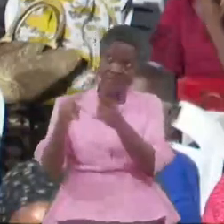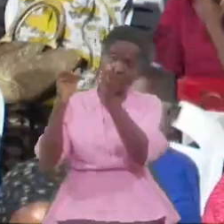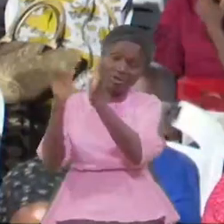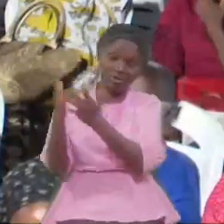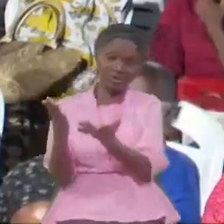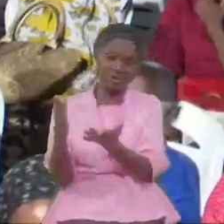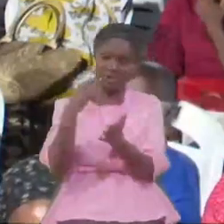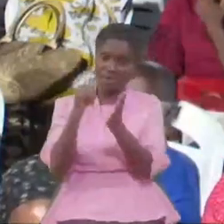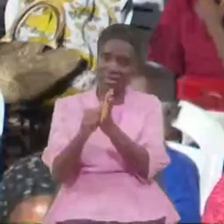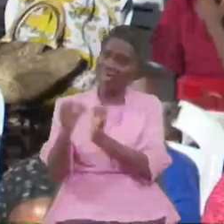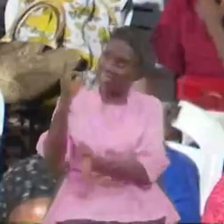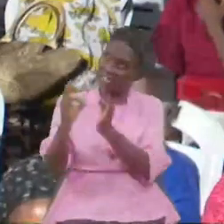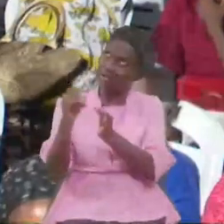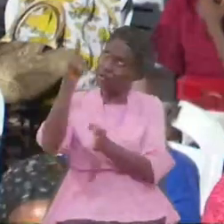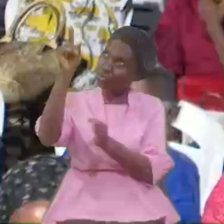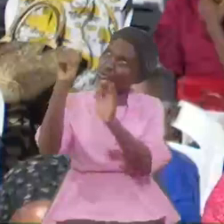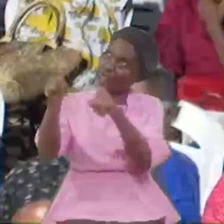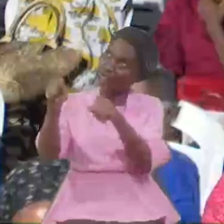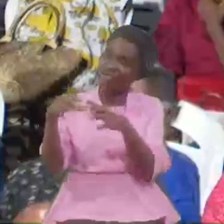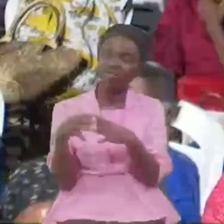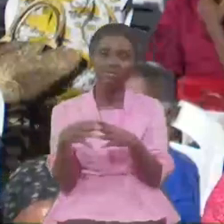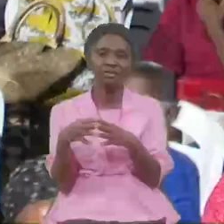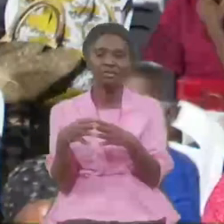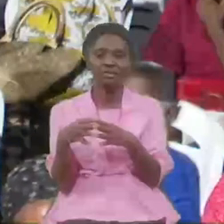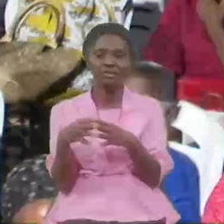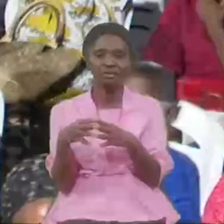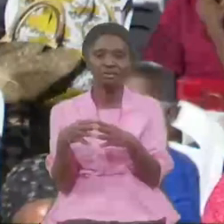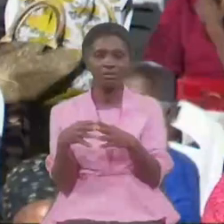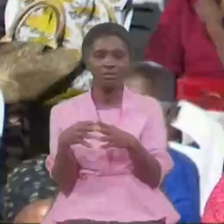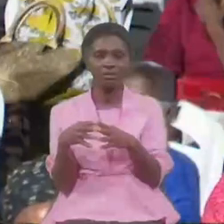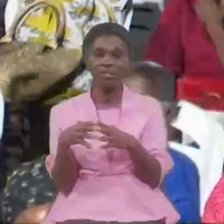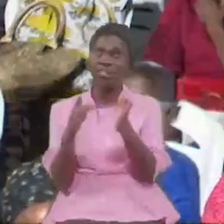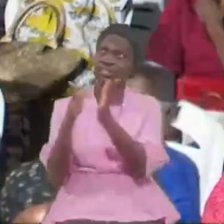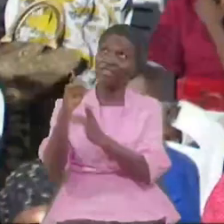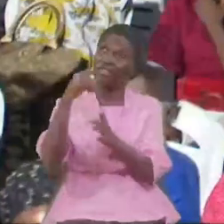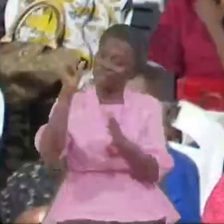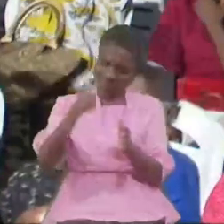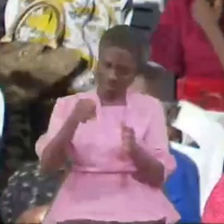si toi, Jésus, si tu peux, oui, je peux.